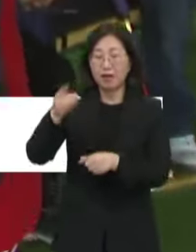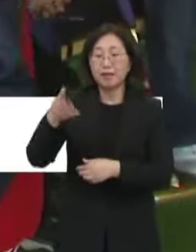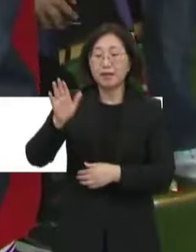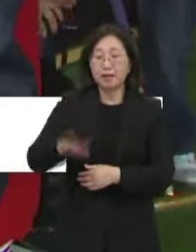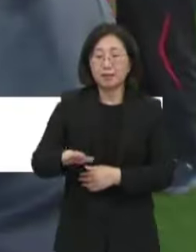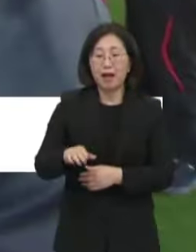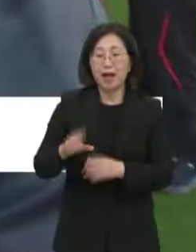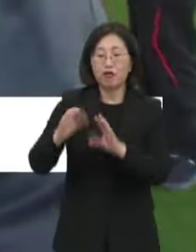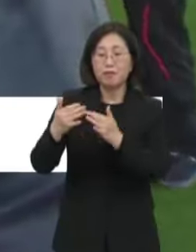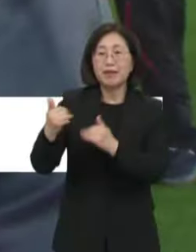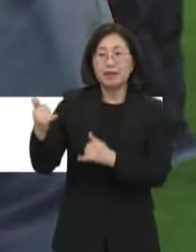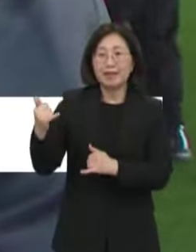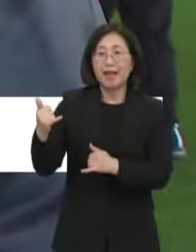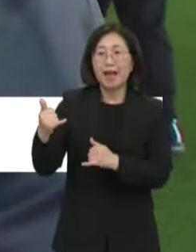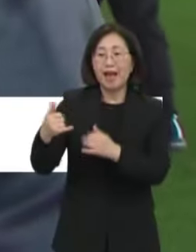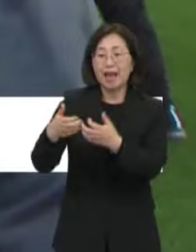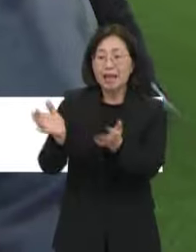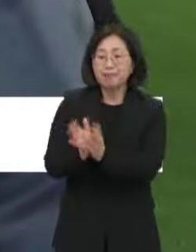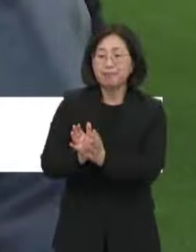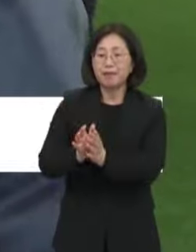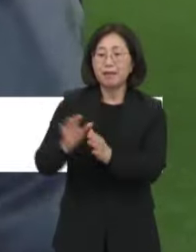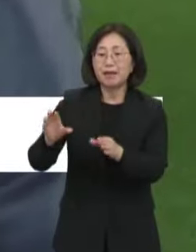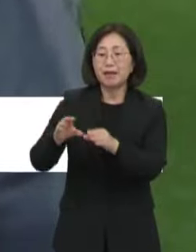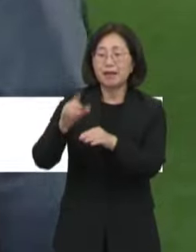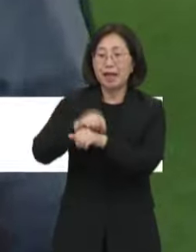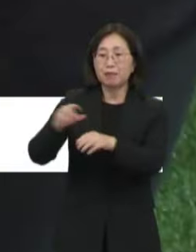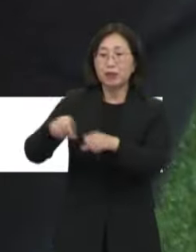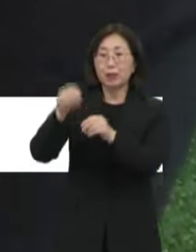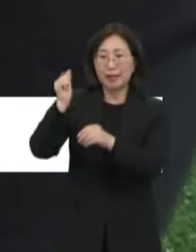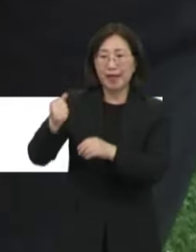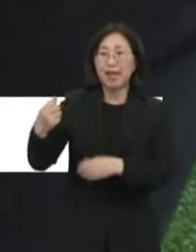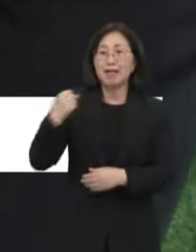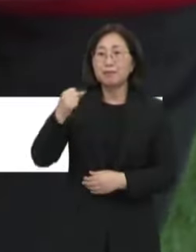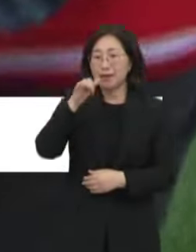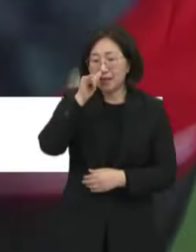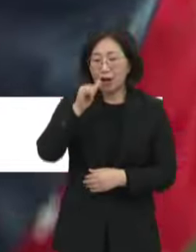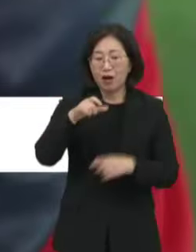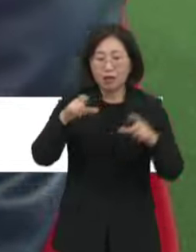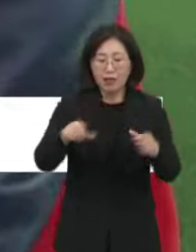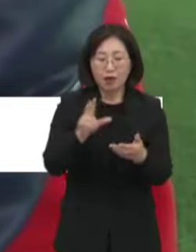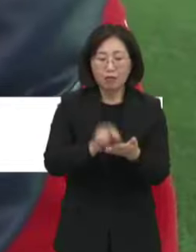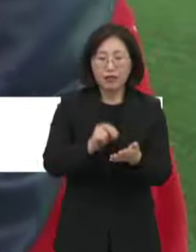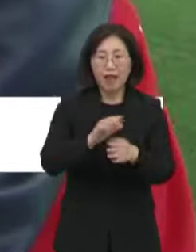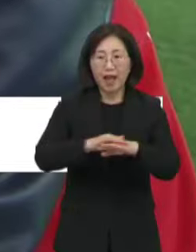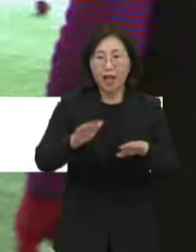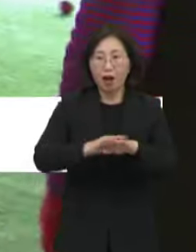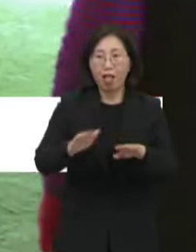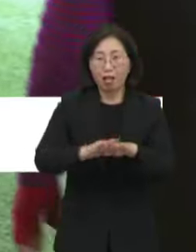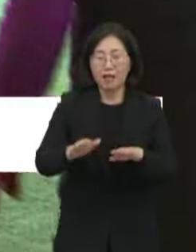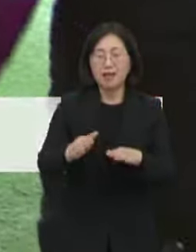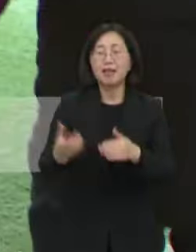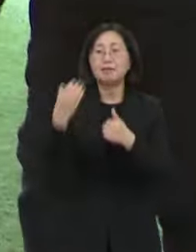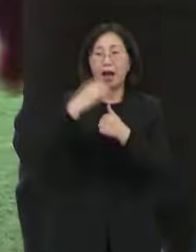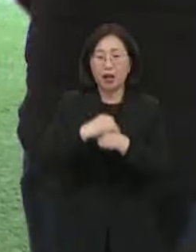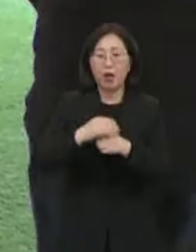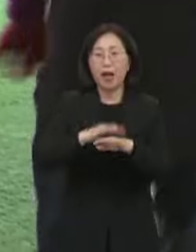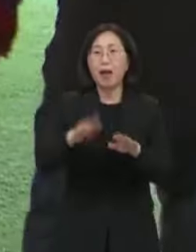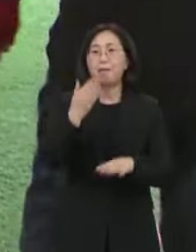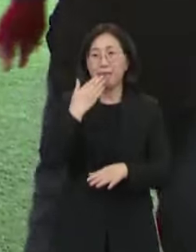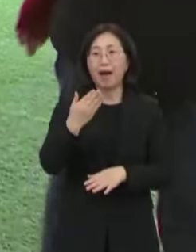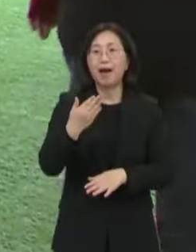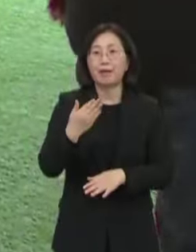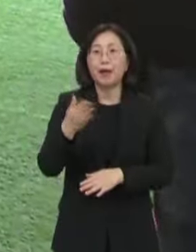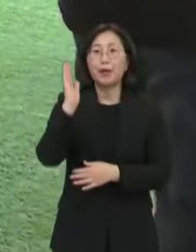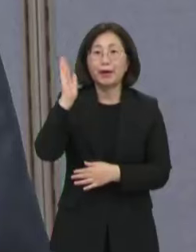지휘부인 사무총장을 맡을 만큼 힘을 갖췄으니 산적한 지역 현안을 맡겨달라며 큰 인물론을 들고